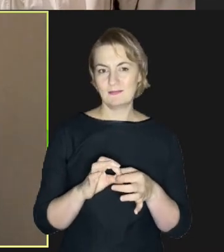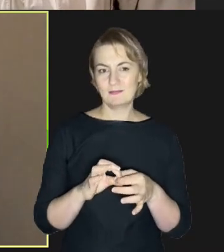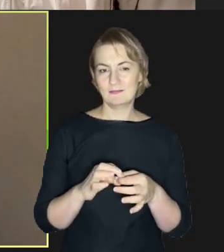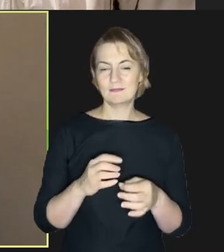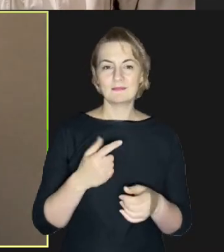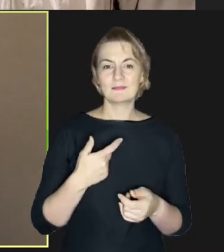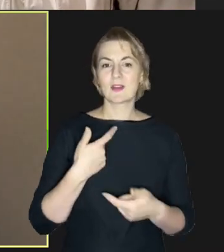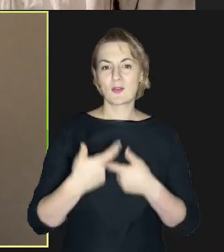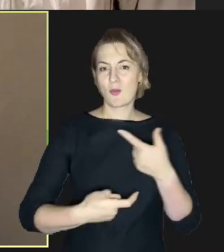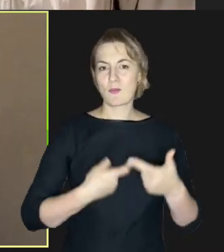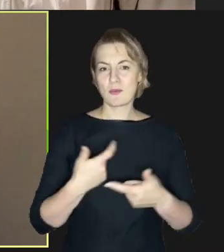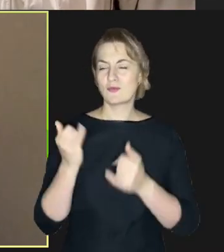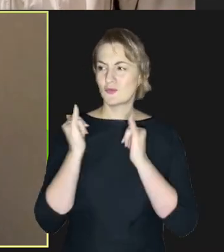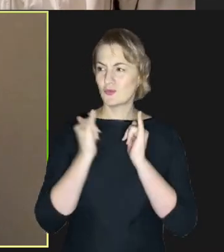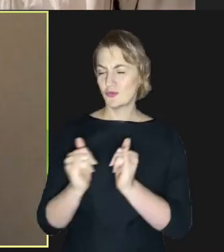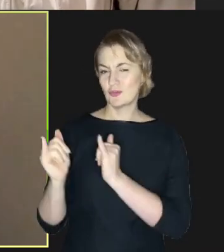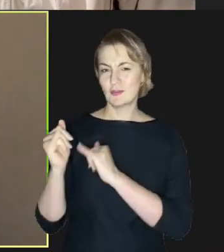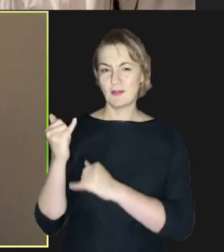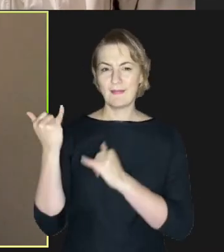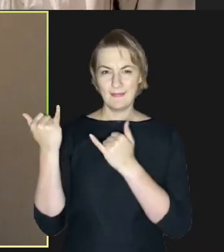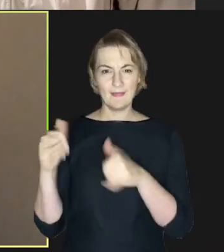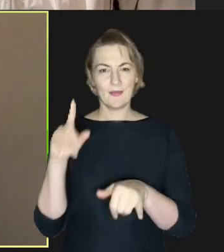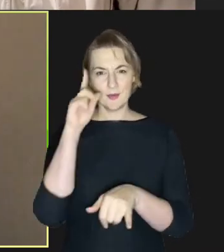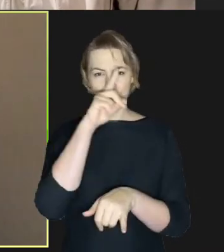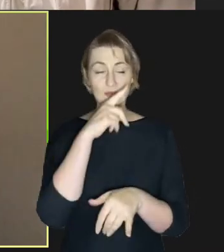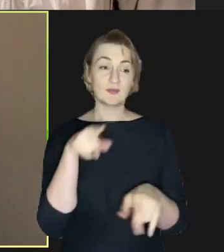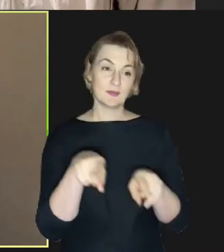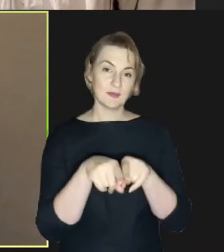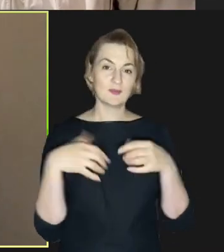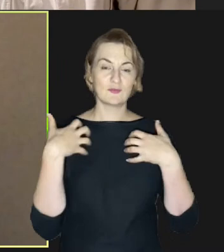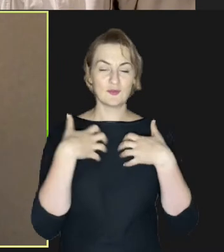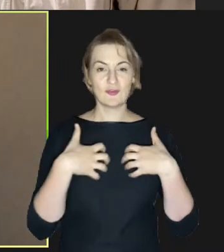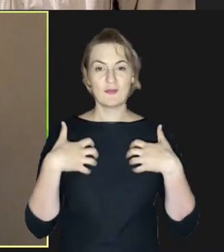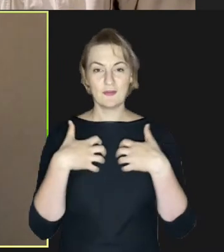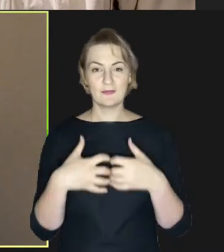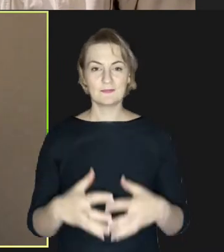robimy dla innych ludzi i dla przyrody jako takiej.